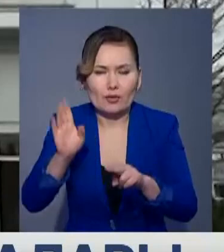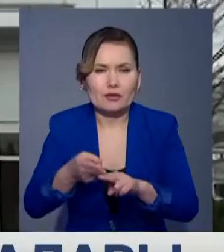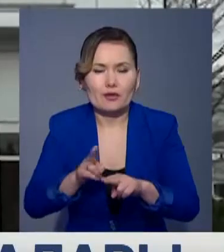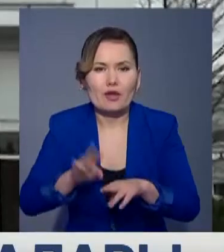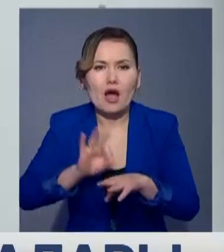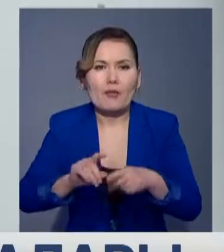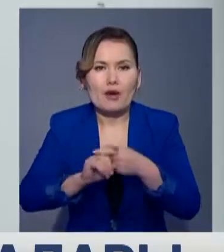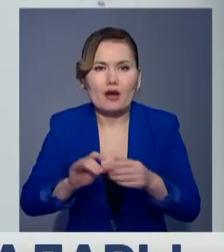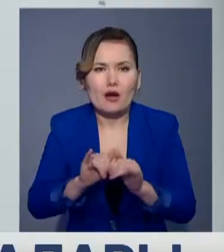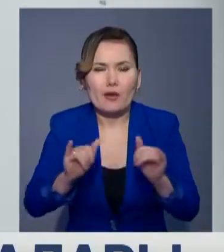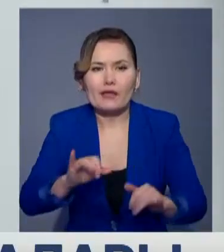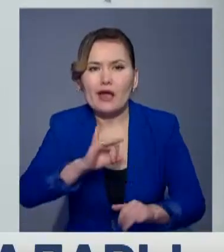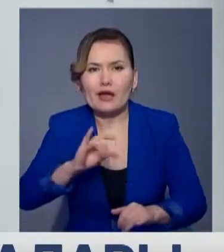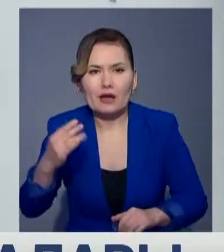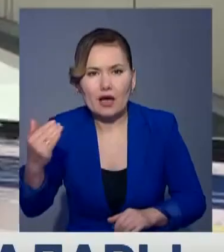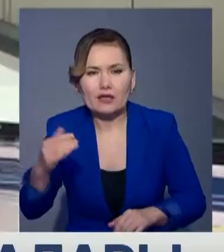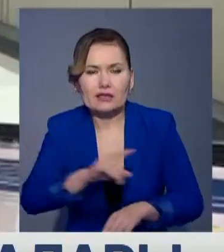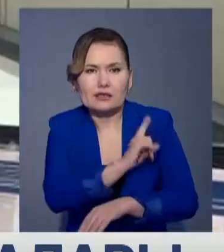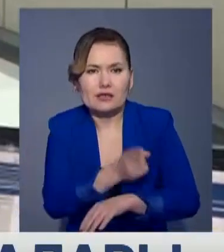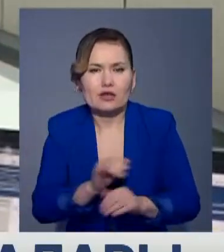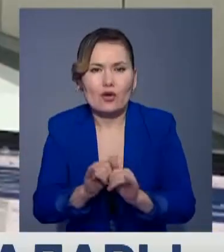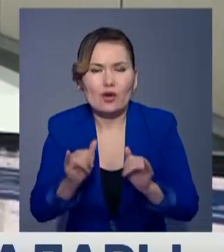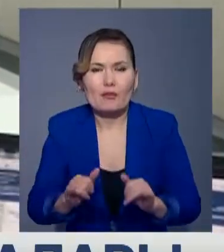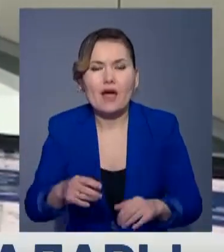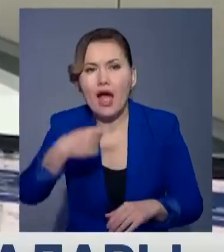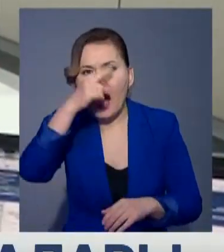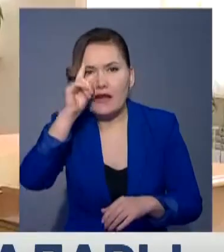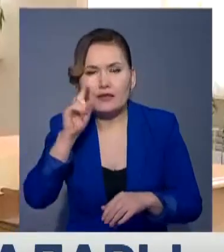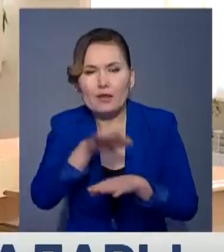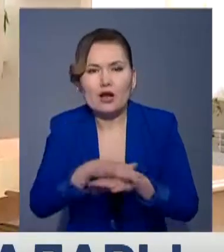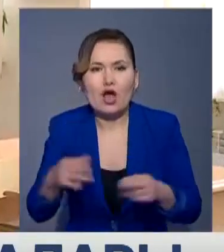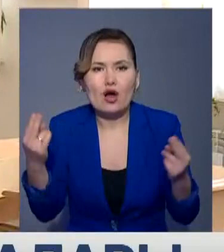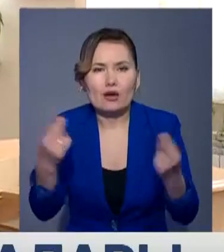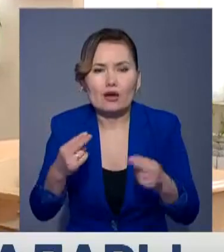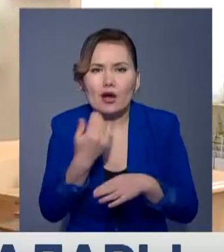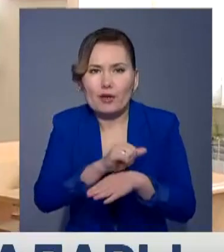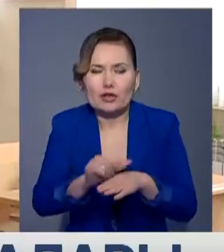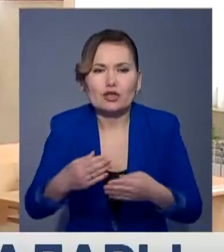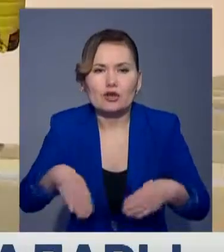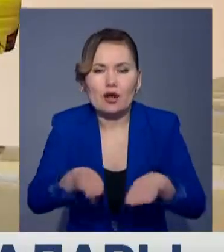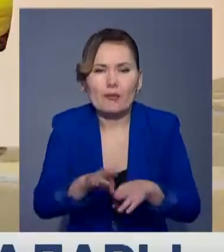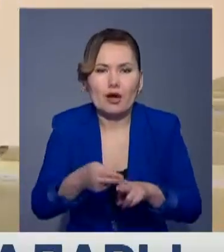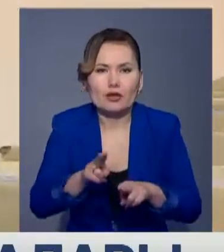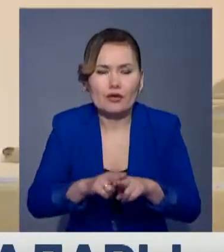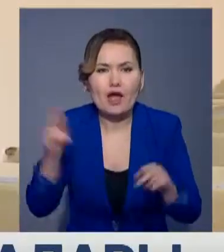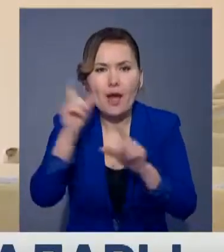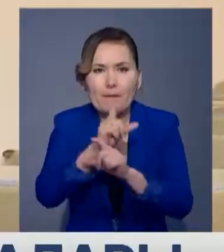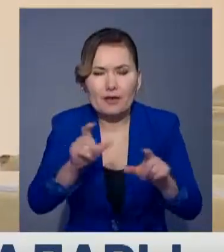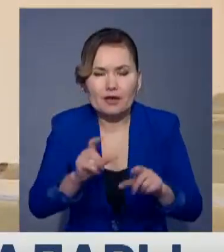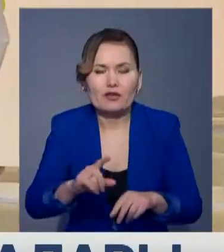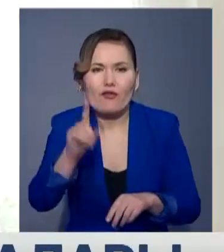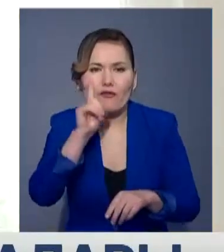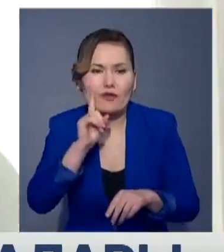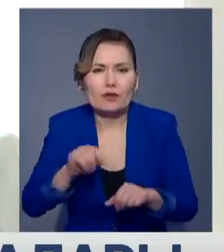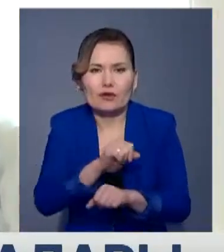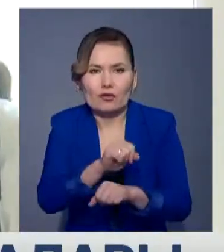indet tarala bastağından kiyin Azerbaycan hükümeti şekaranı jawap tastadı. Mektepler men joğarı oqu orındarında 10-cı Nauruzğa deyin demalış